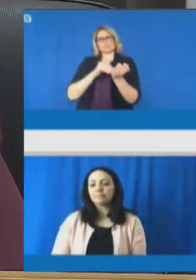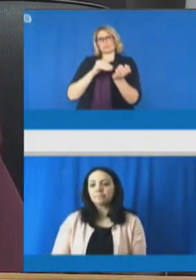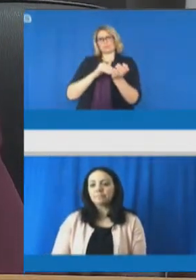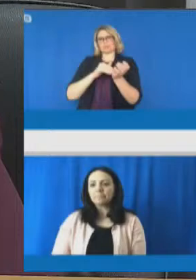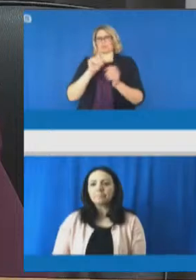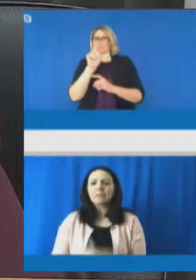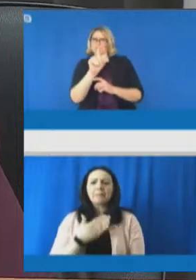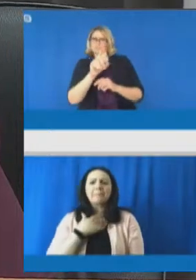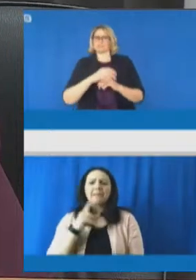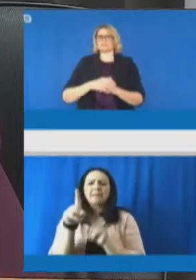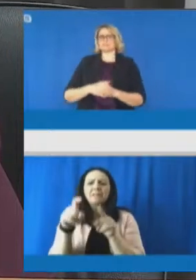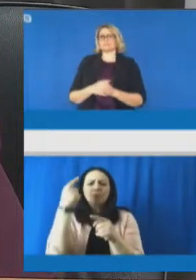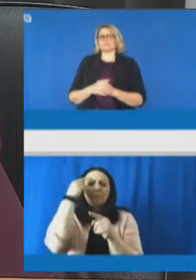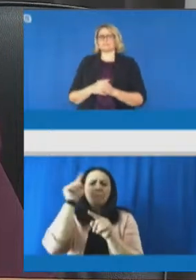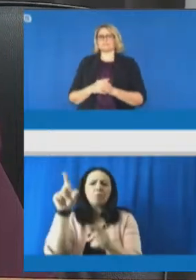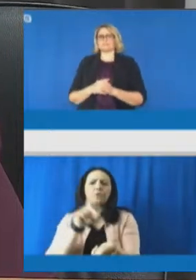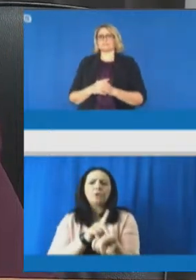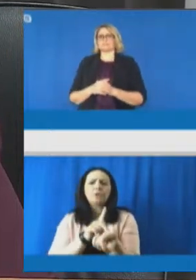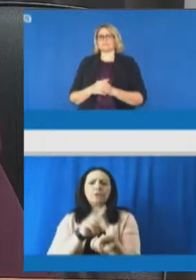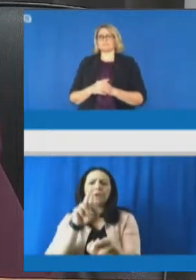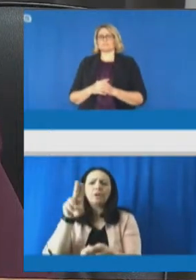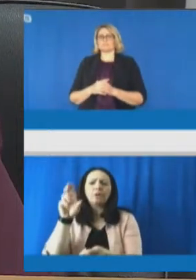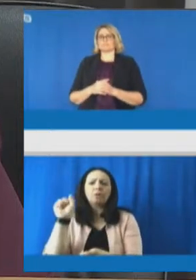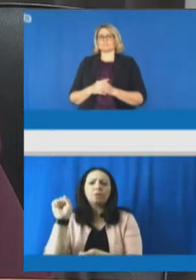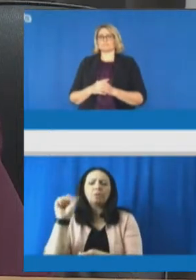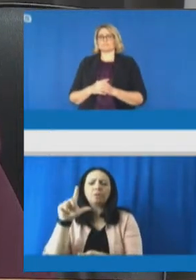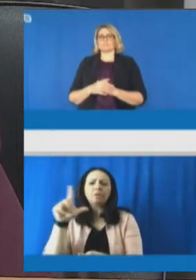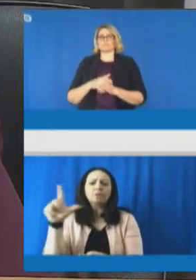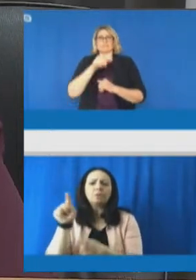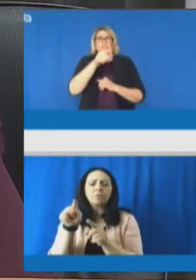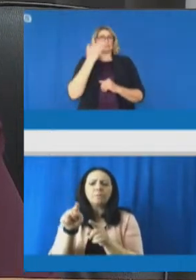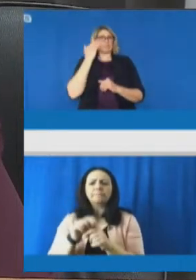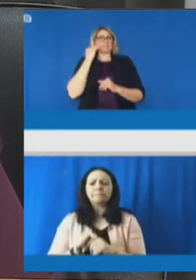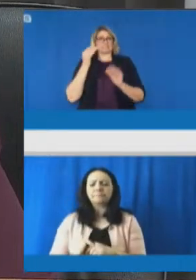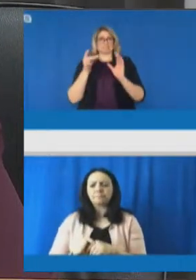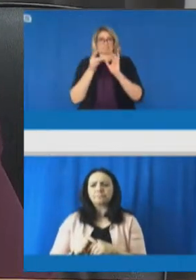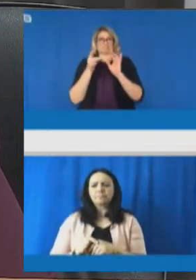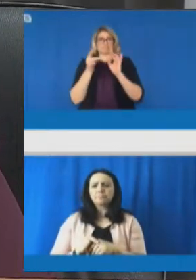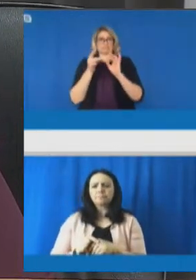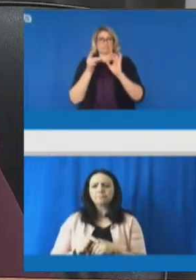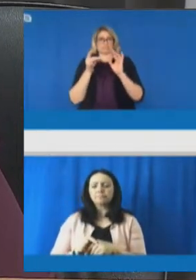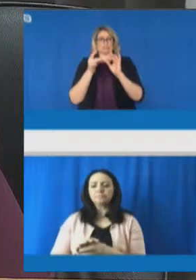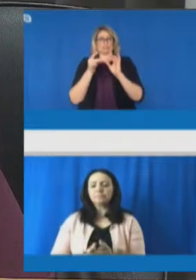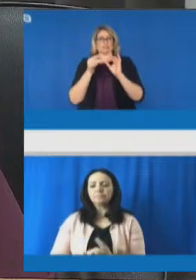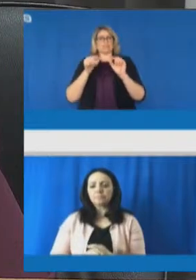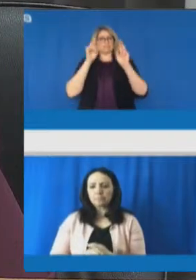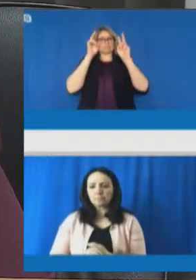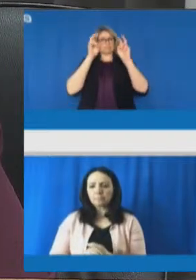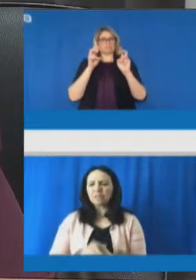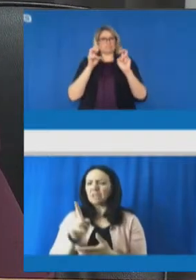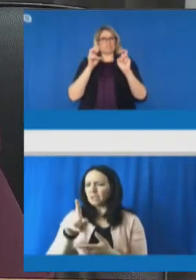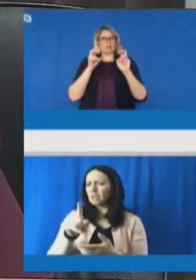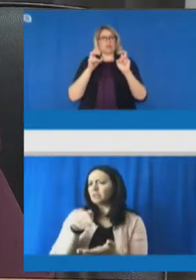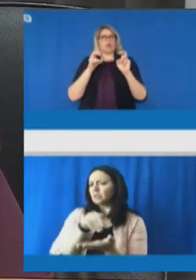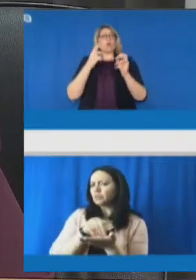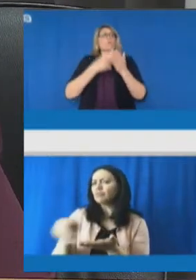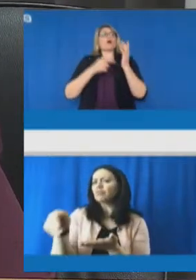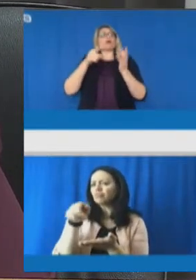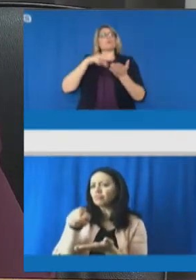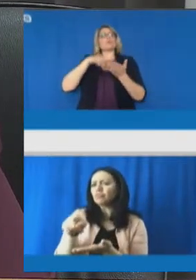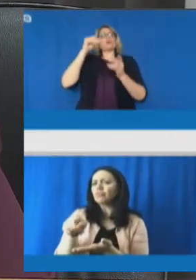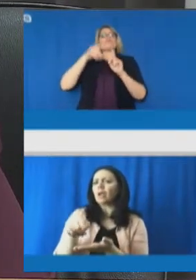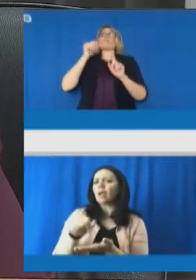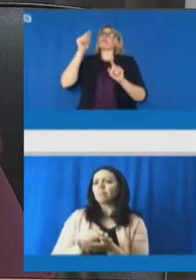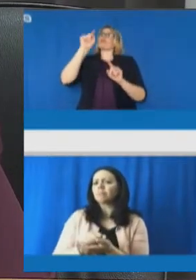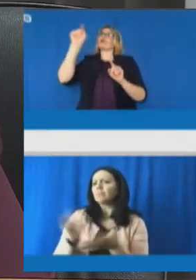de faire certaine qu'il y a un endroit pour les gens d'aller prendre les vaccins, mais